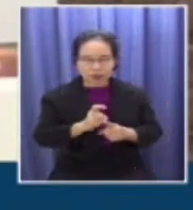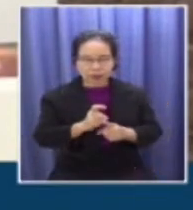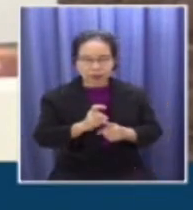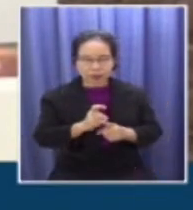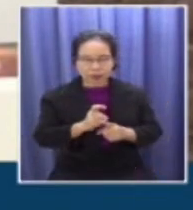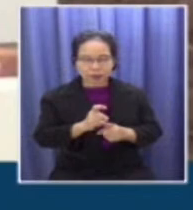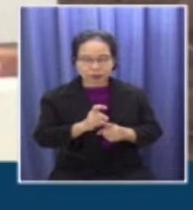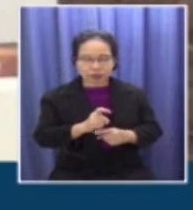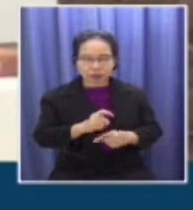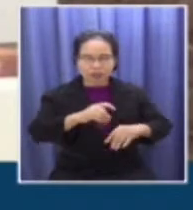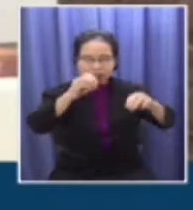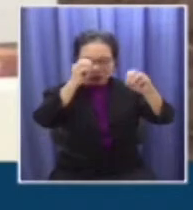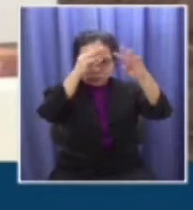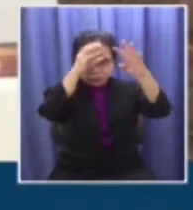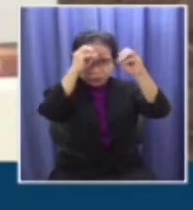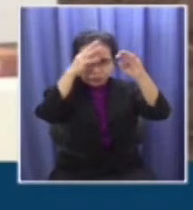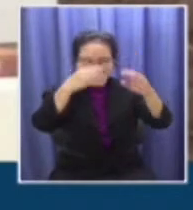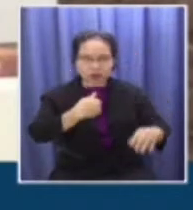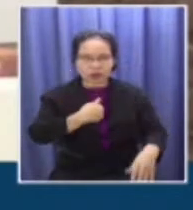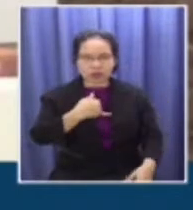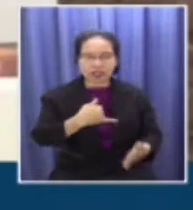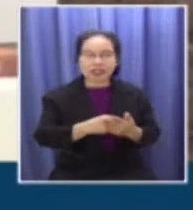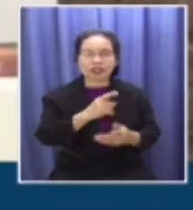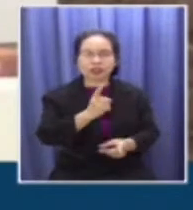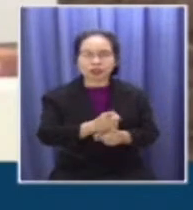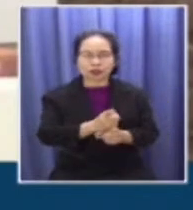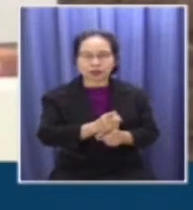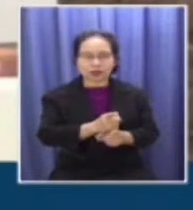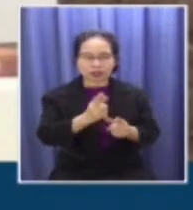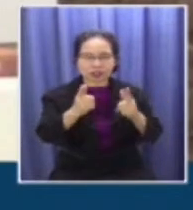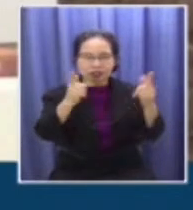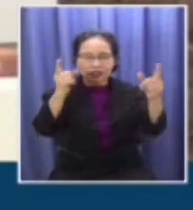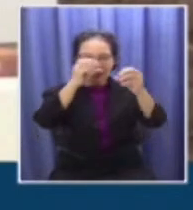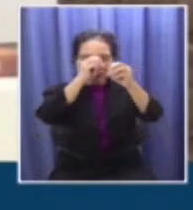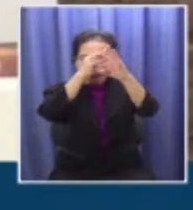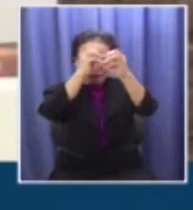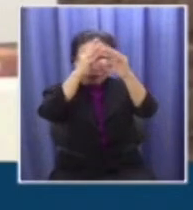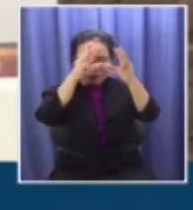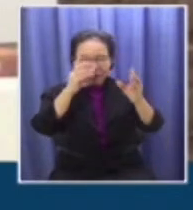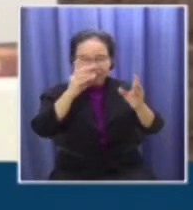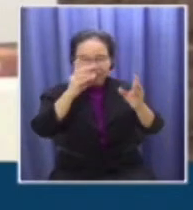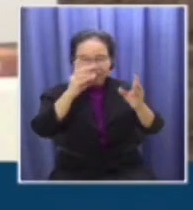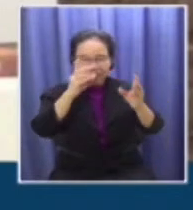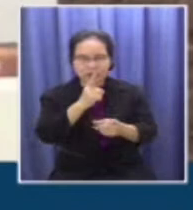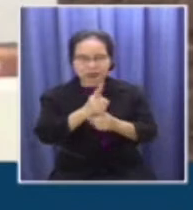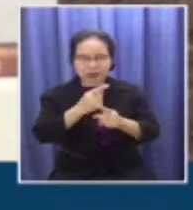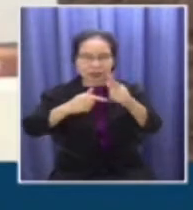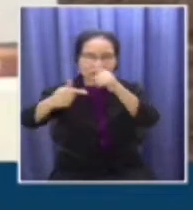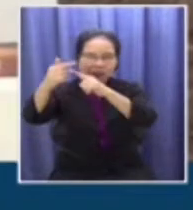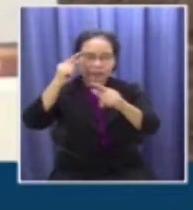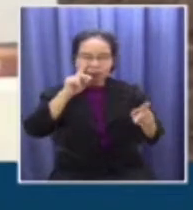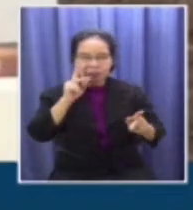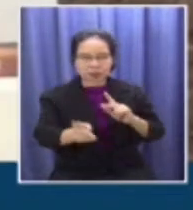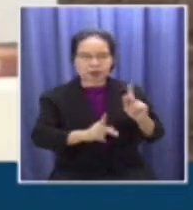da mewo honam ani fam suban bi ana ahyenso de bi o menana kanso mu